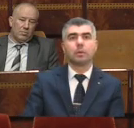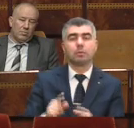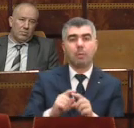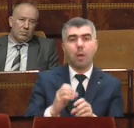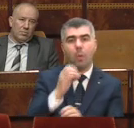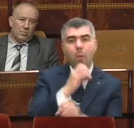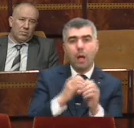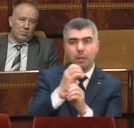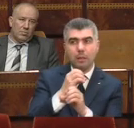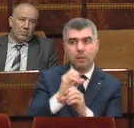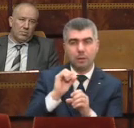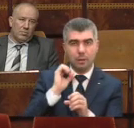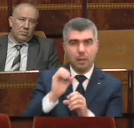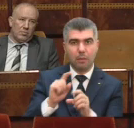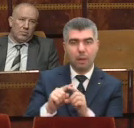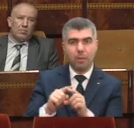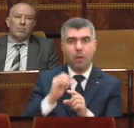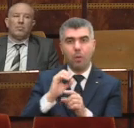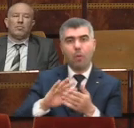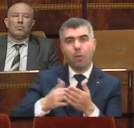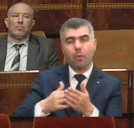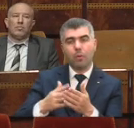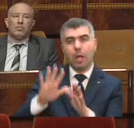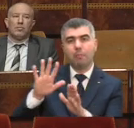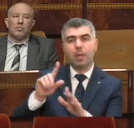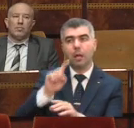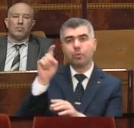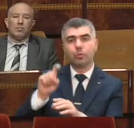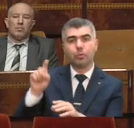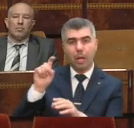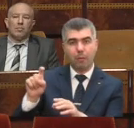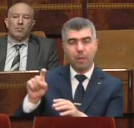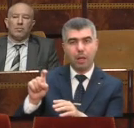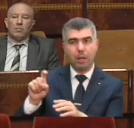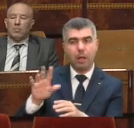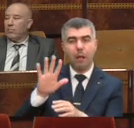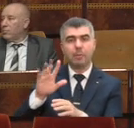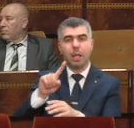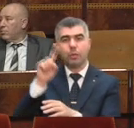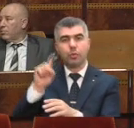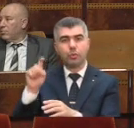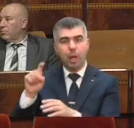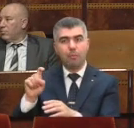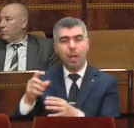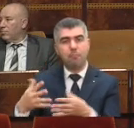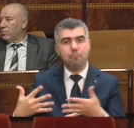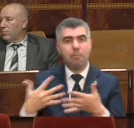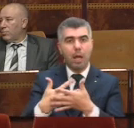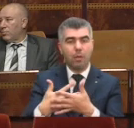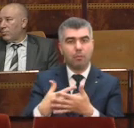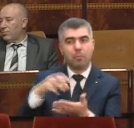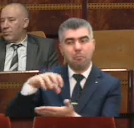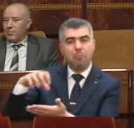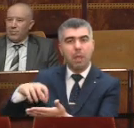تضم 5 جماعات، ومنطقة سكورة التي تضم 5 جماعات، ومنطقة إغرمن وقدال التي تضم أيضا 5 جماعات، هذه المناطق